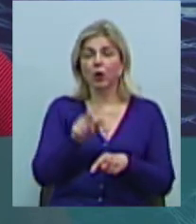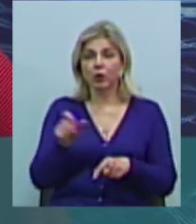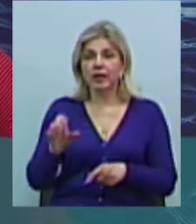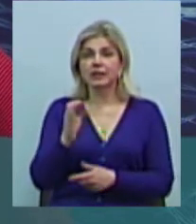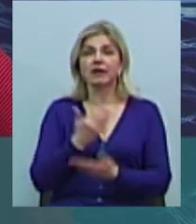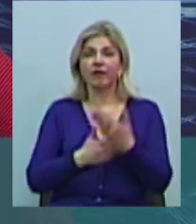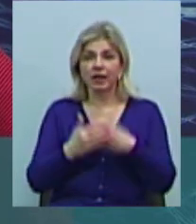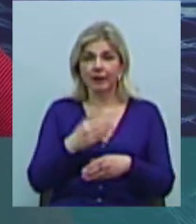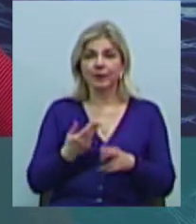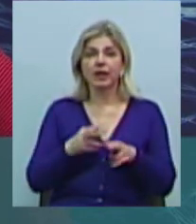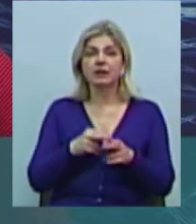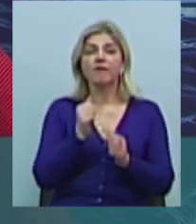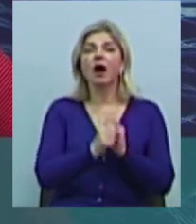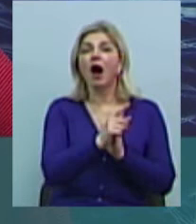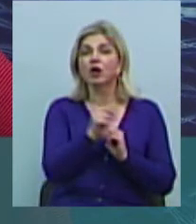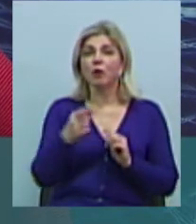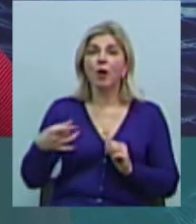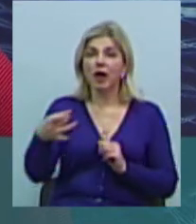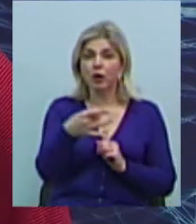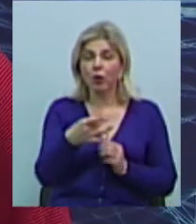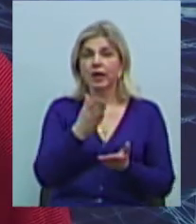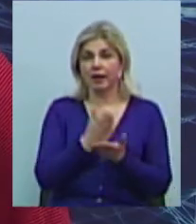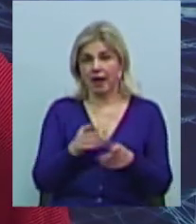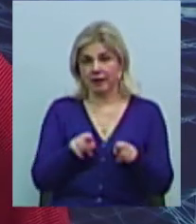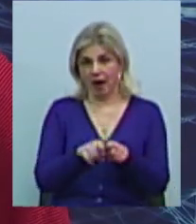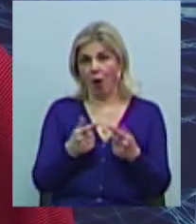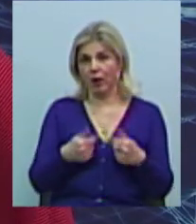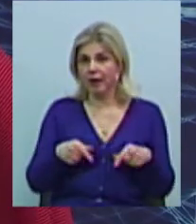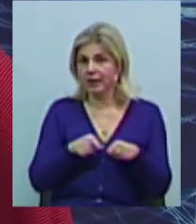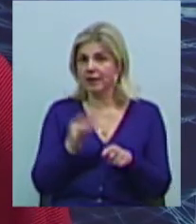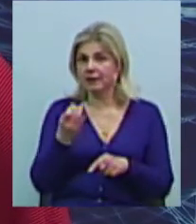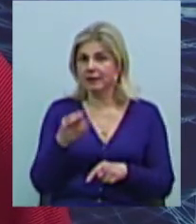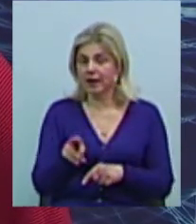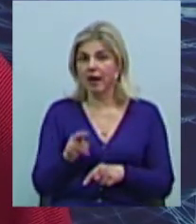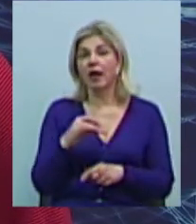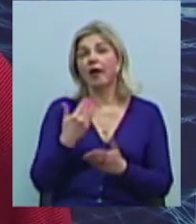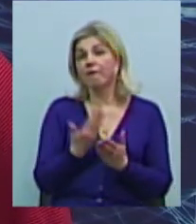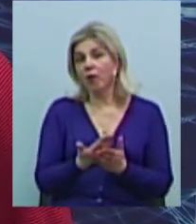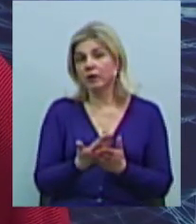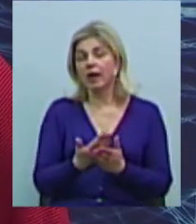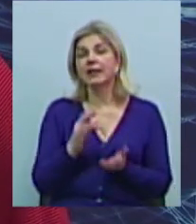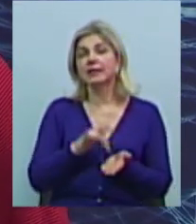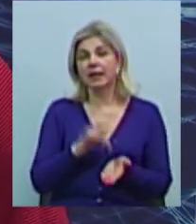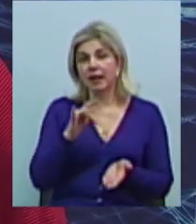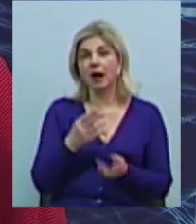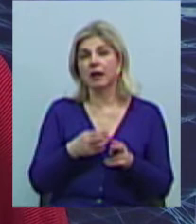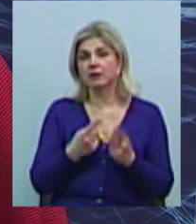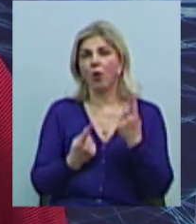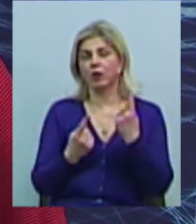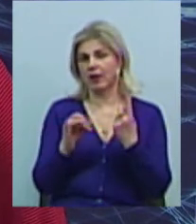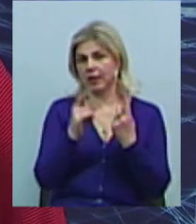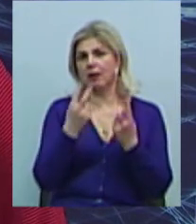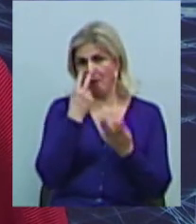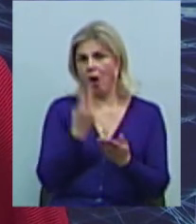Це майже в кожному районі є така організація. І от центральний – це один із зірцевих,